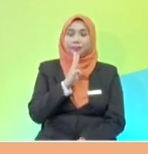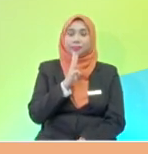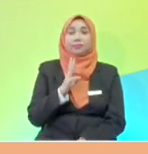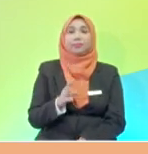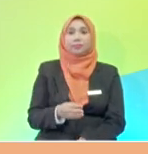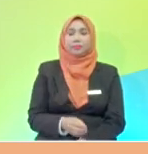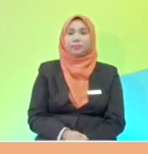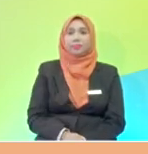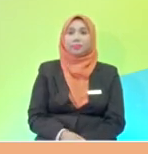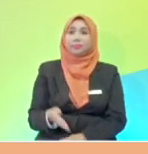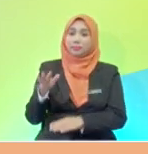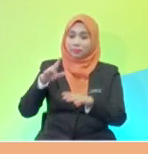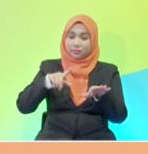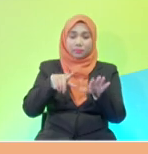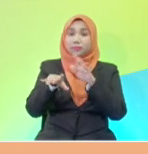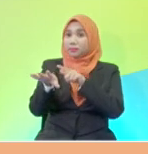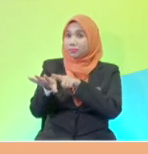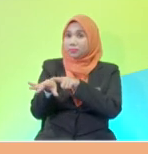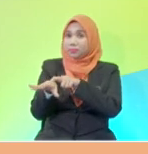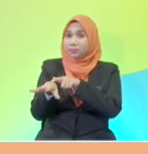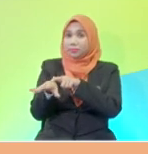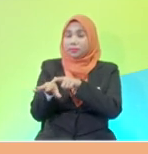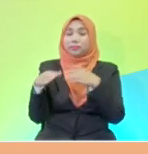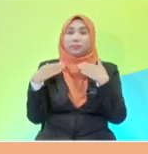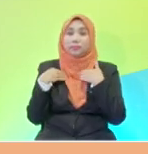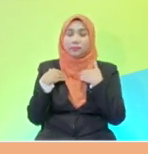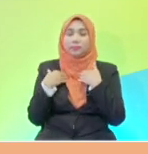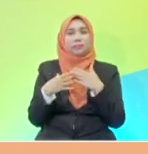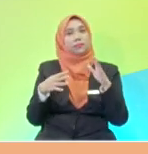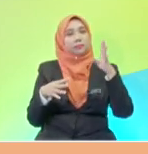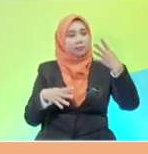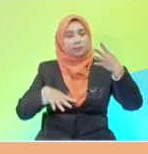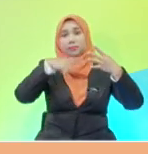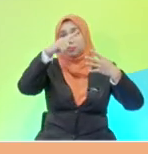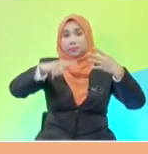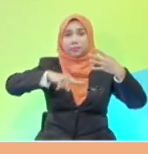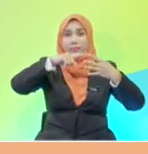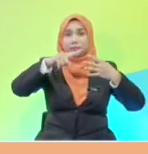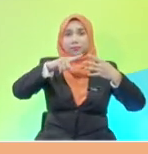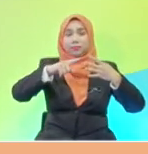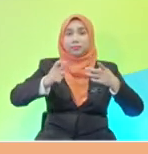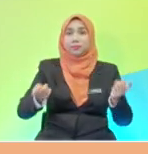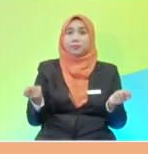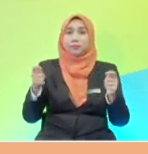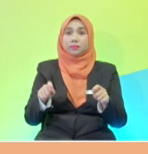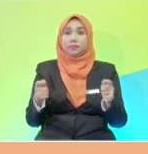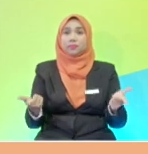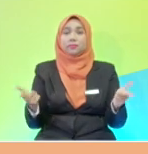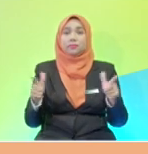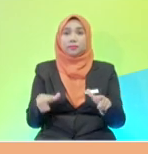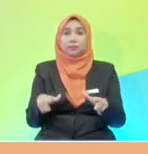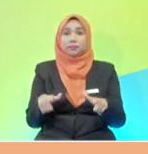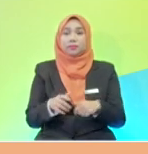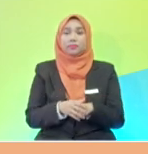daun sudah daun diaduk klorofil jadi semua empat unsur yang akan bertindak balas untuk membentuk makanan